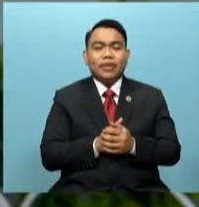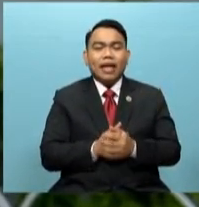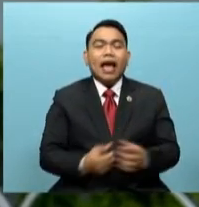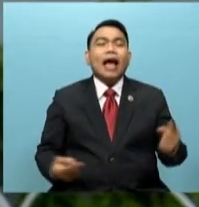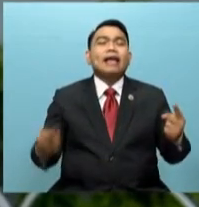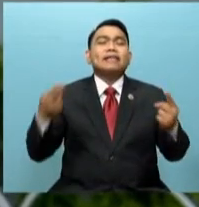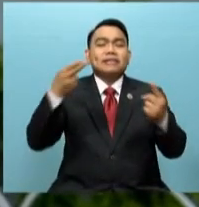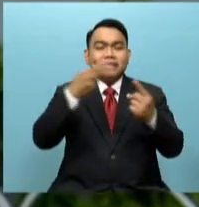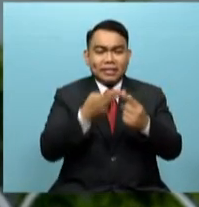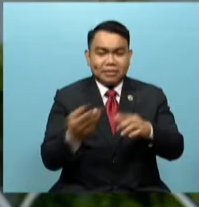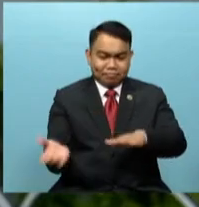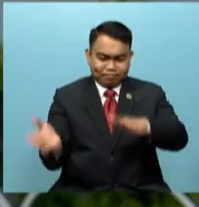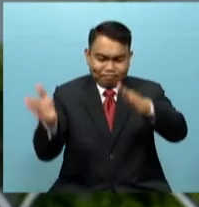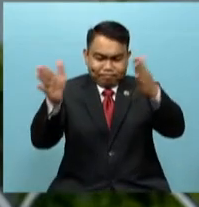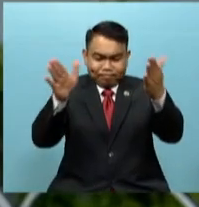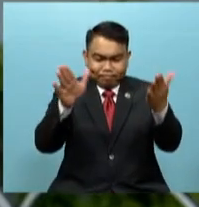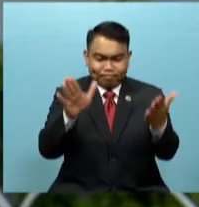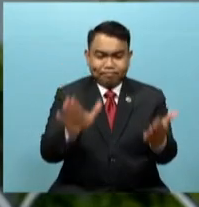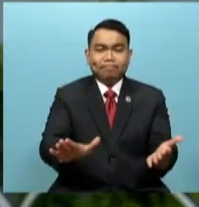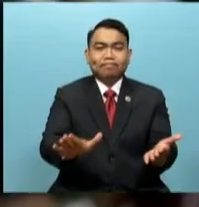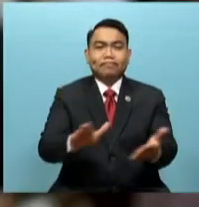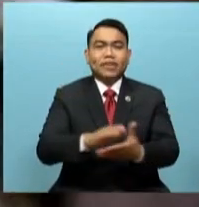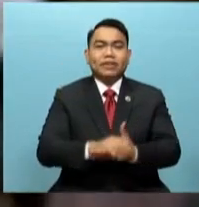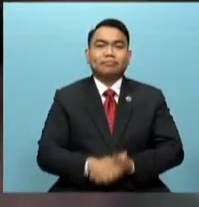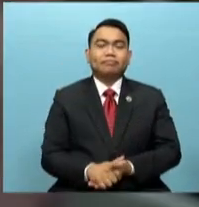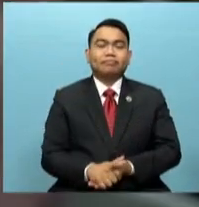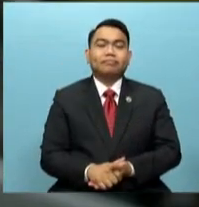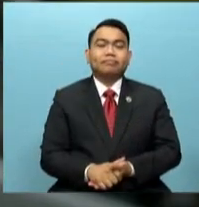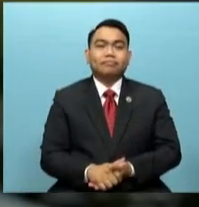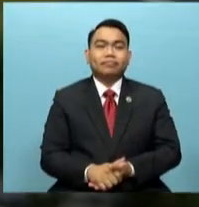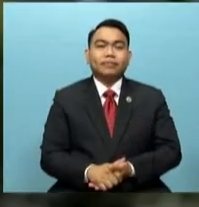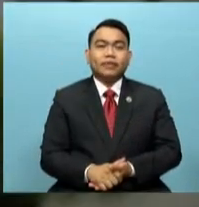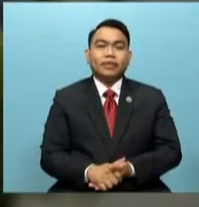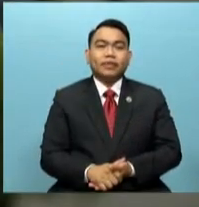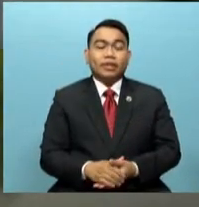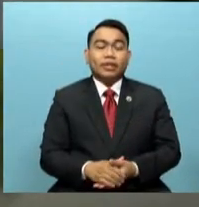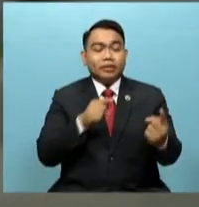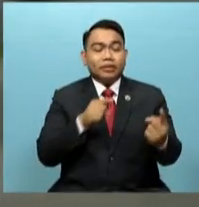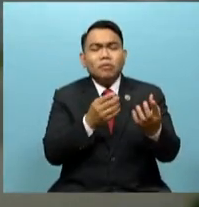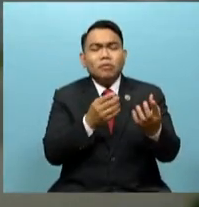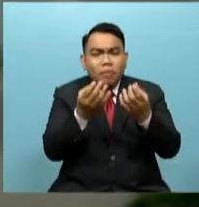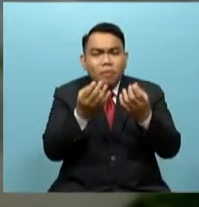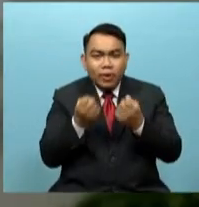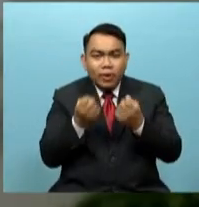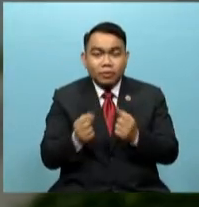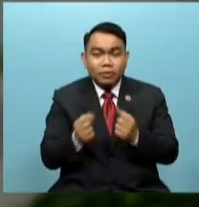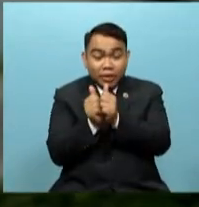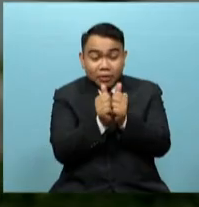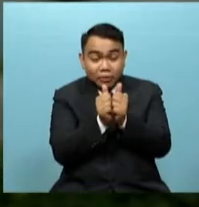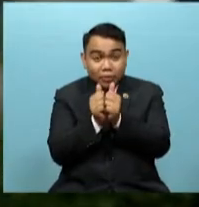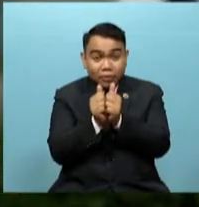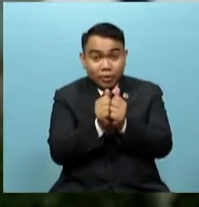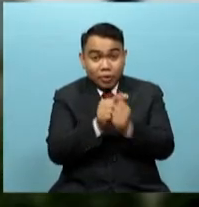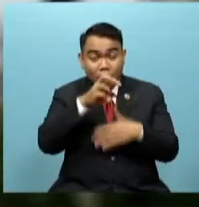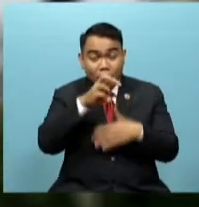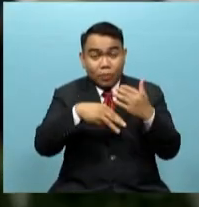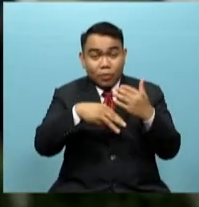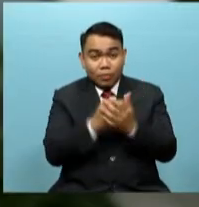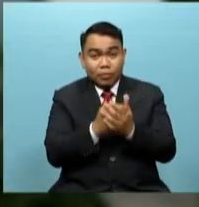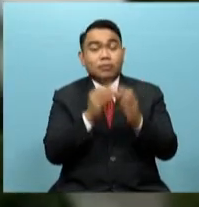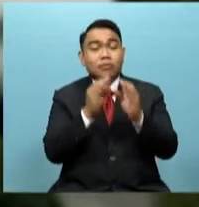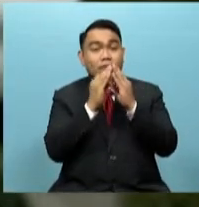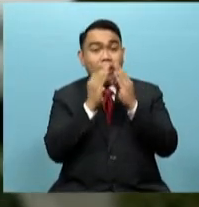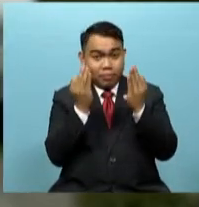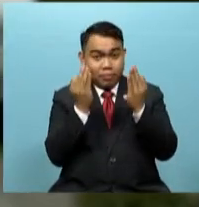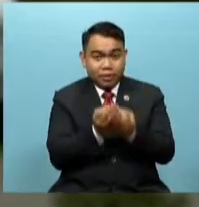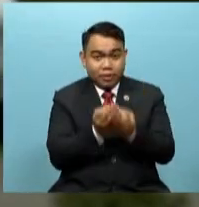Hantod-hantod na hubsan tag kinabuhi. Hangad niya na makasama rin ang kaniyang buong sambahayan sa tamang